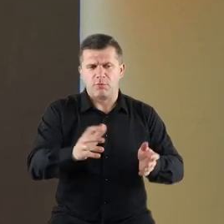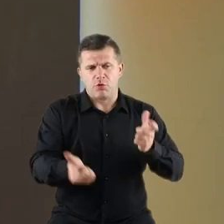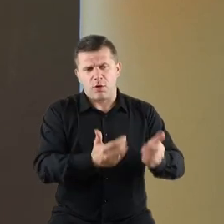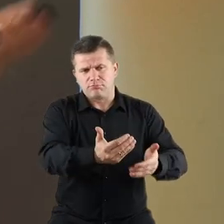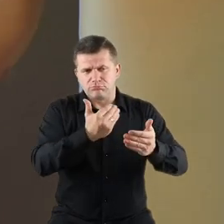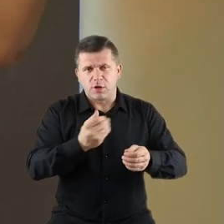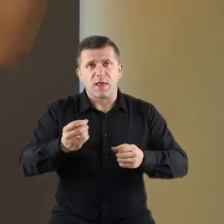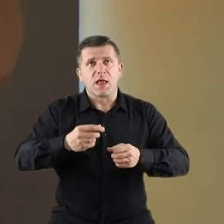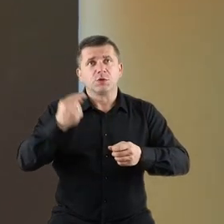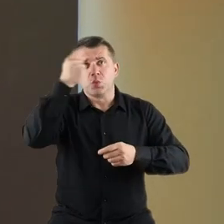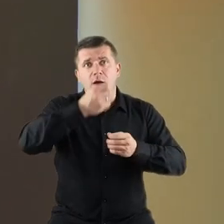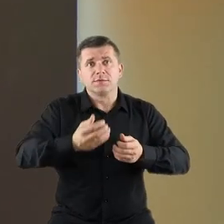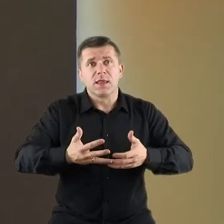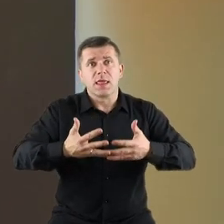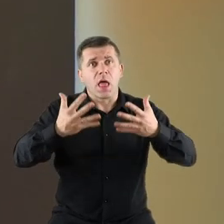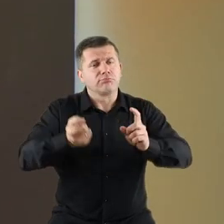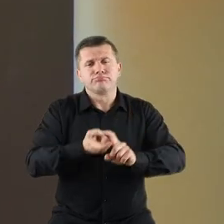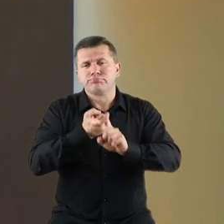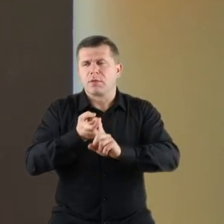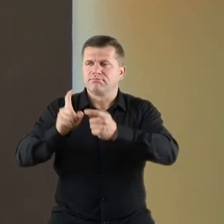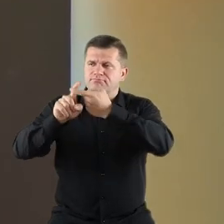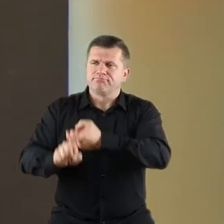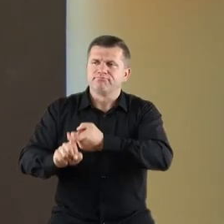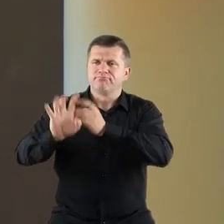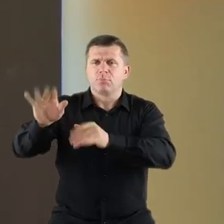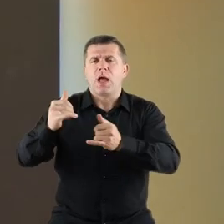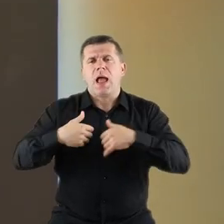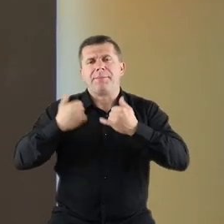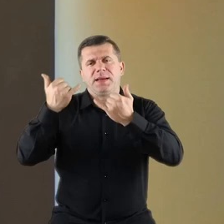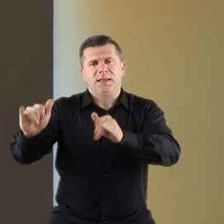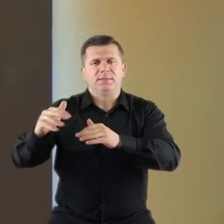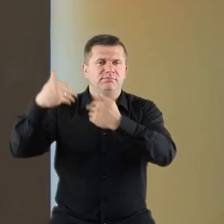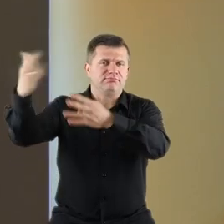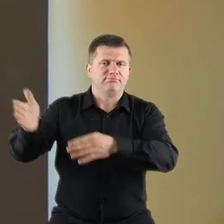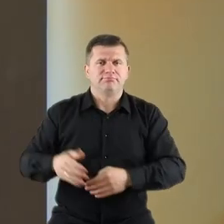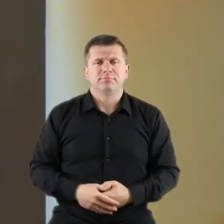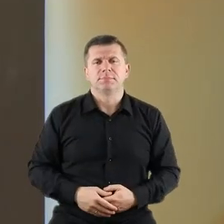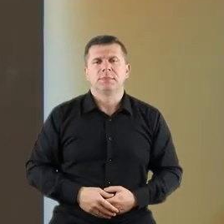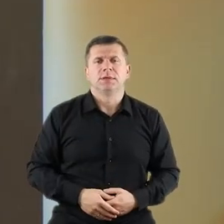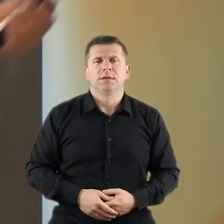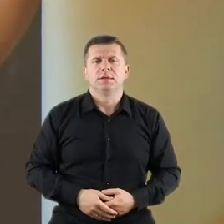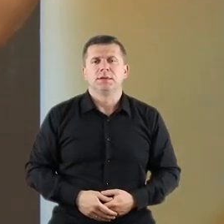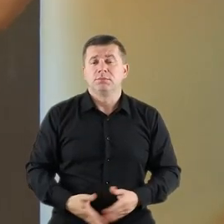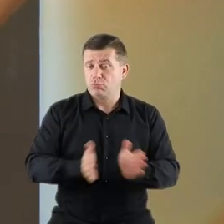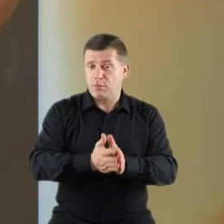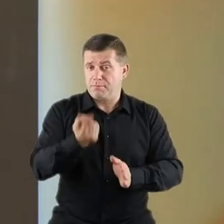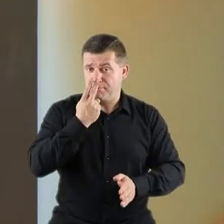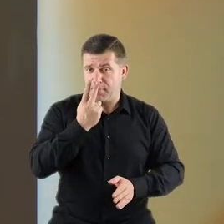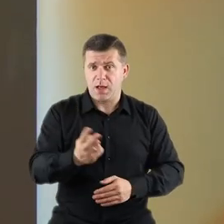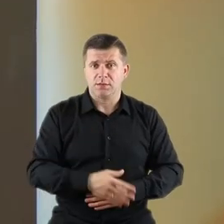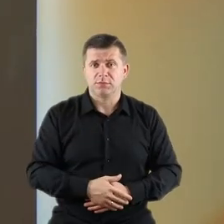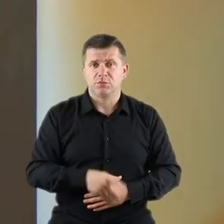słońca na figurze aby się Choroś do kogo innego przyjęła a więc proszę popatrzeć też na